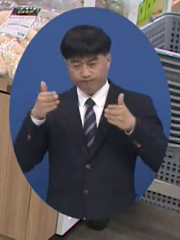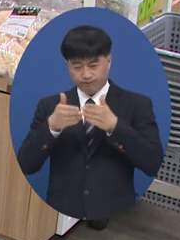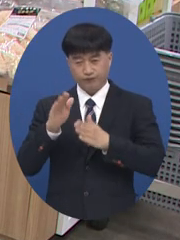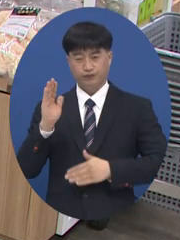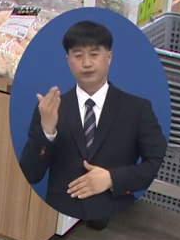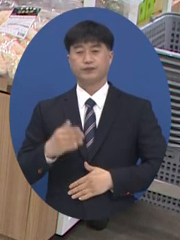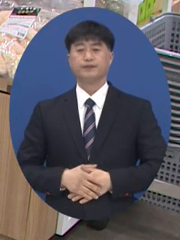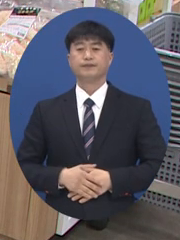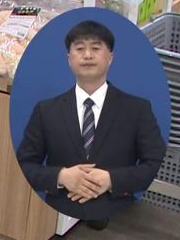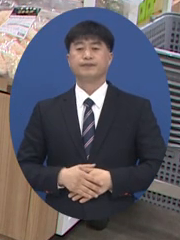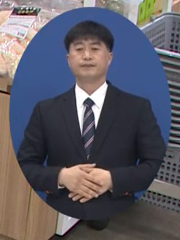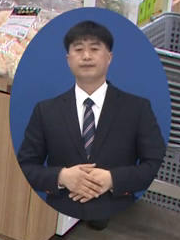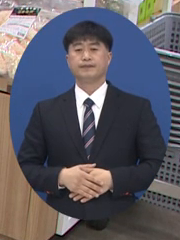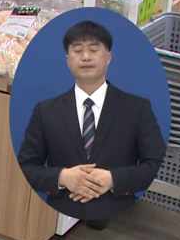밉다